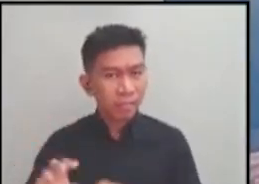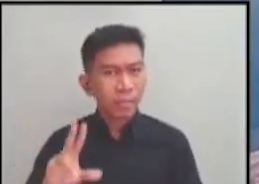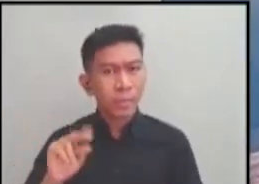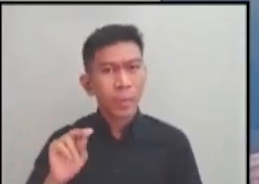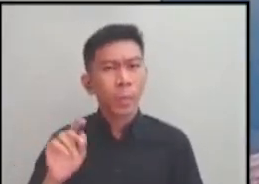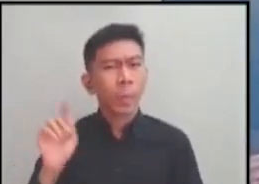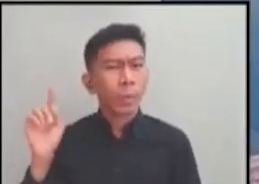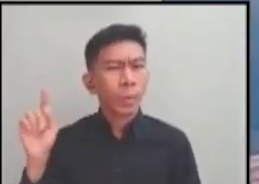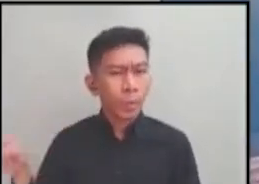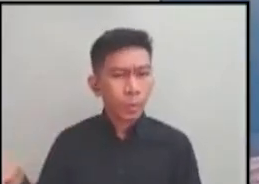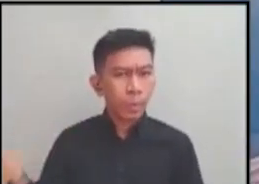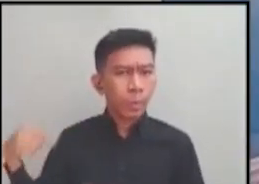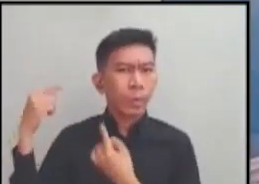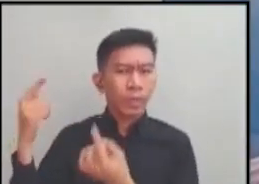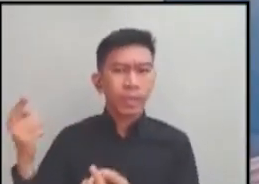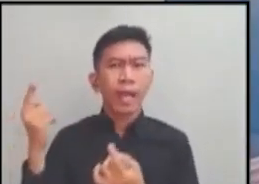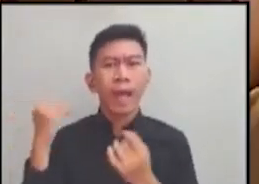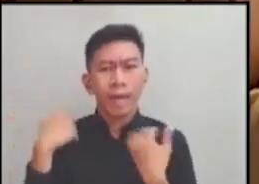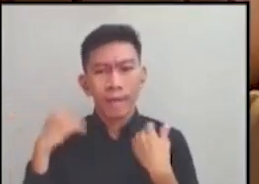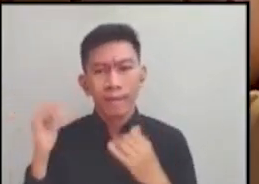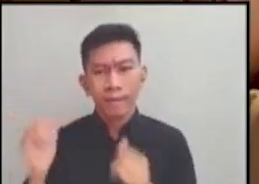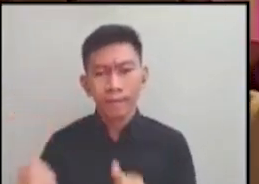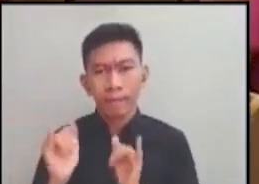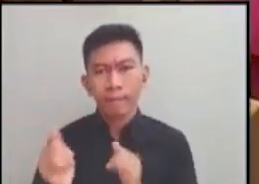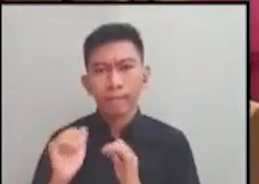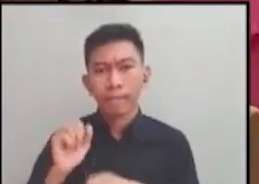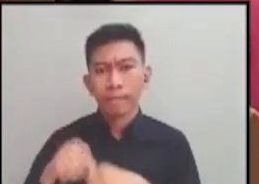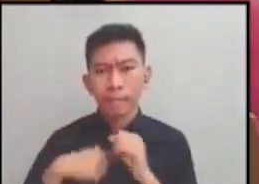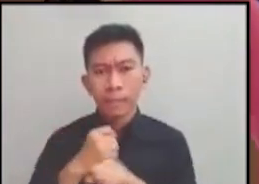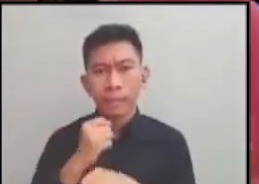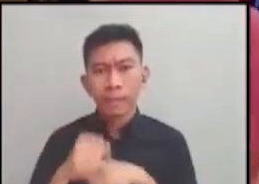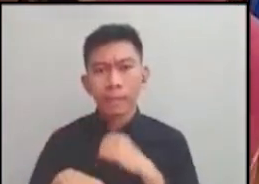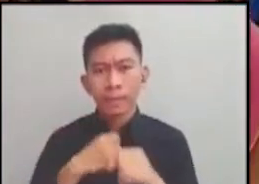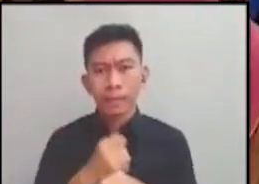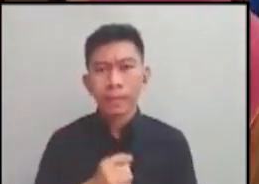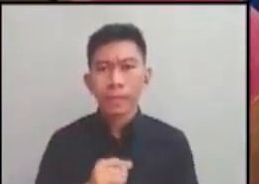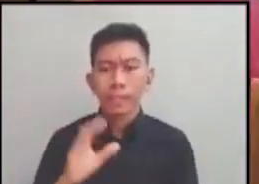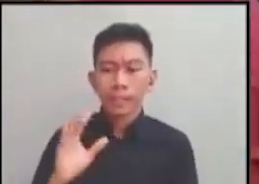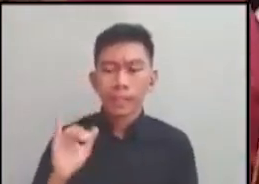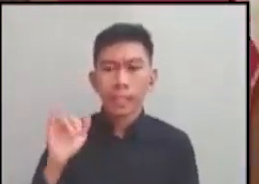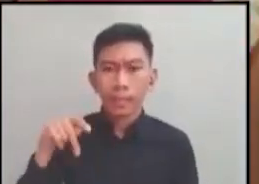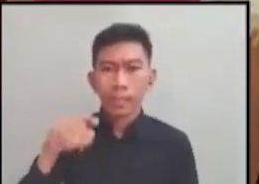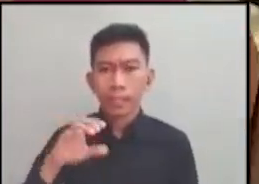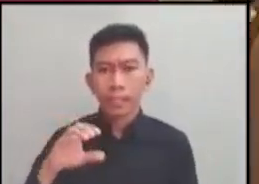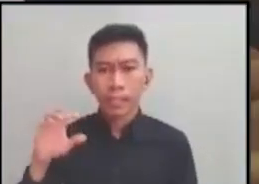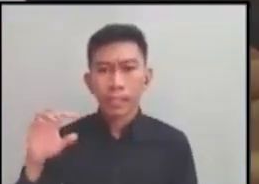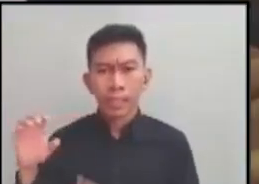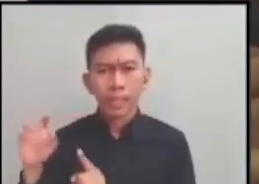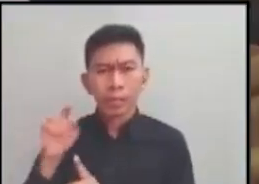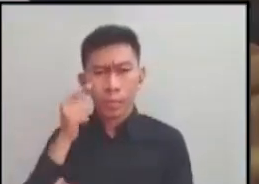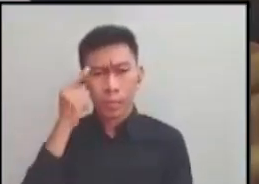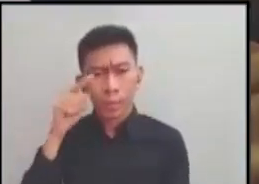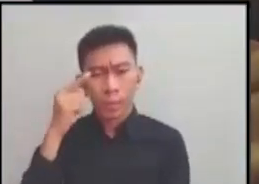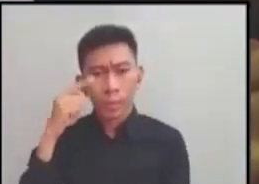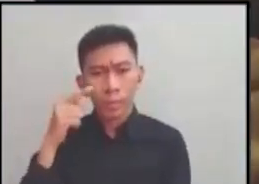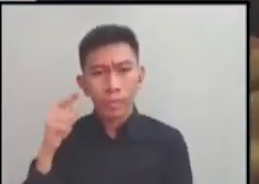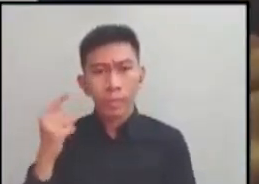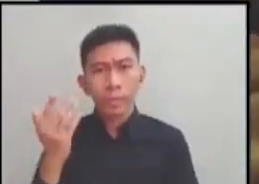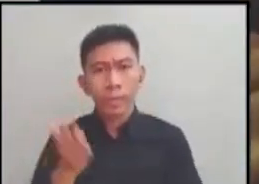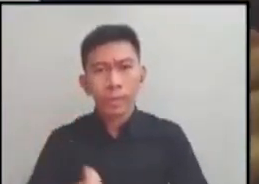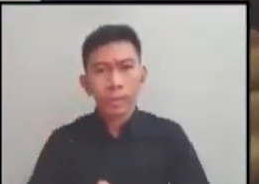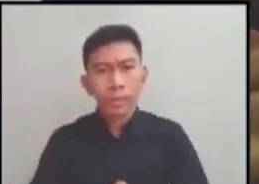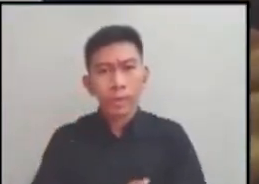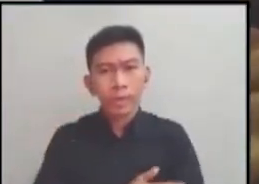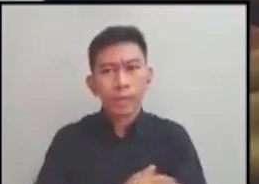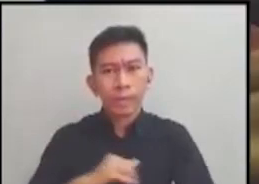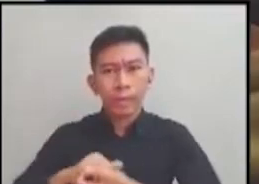Taunang isinasagawa ang CIPCC na layong palakasin ng practical cooperation sa pagitan ng media ng China at iba't ibang